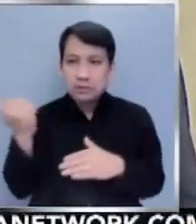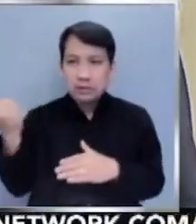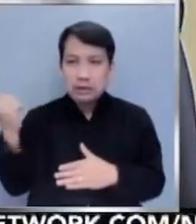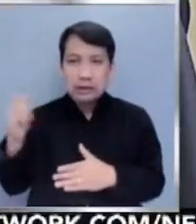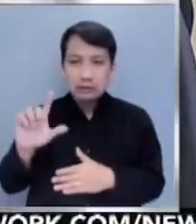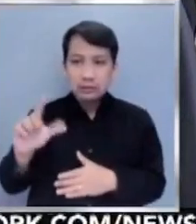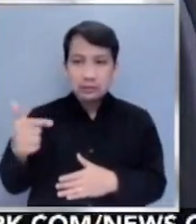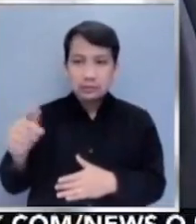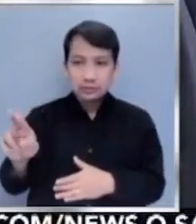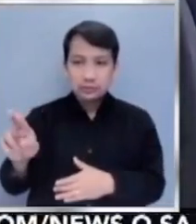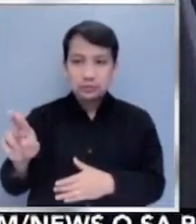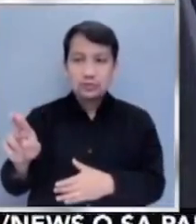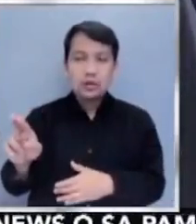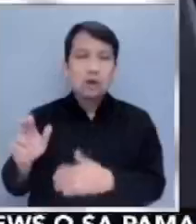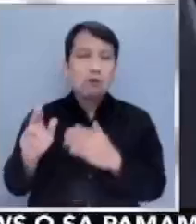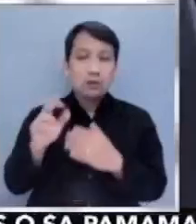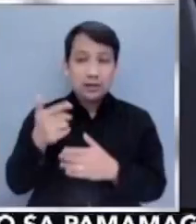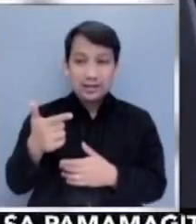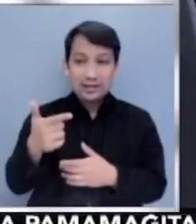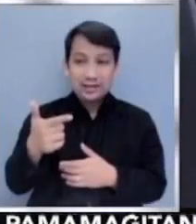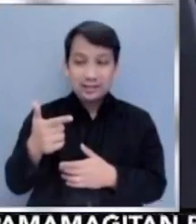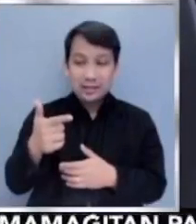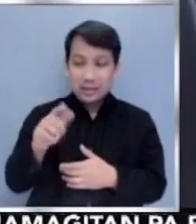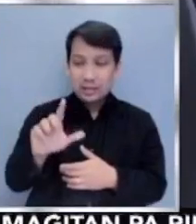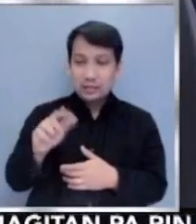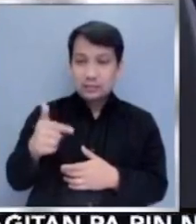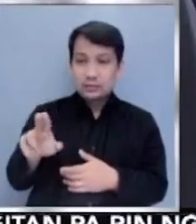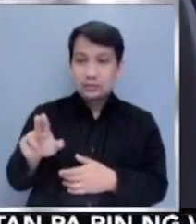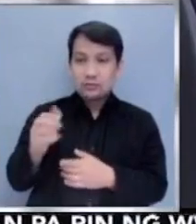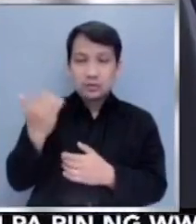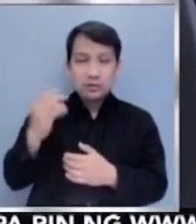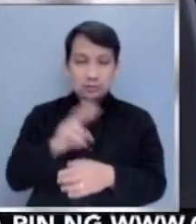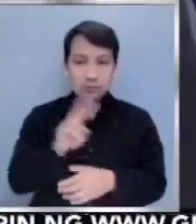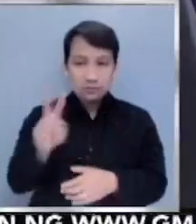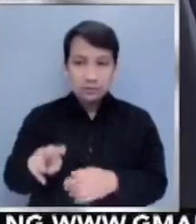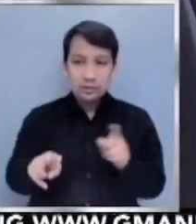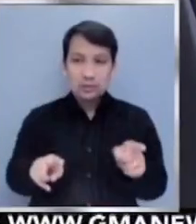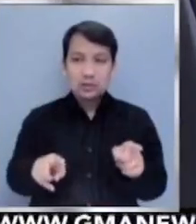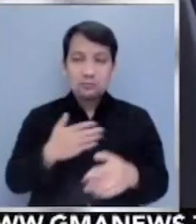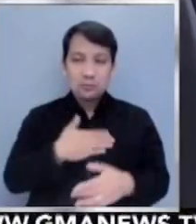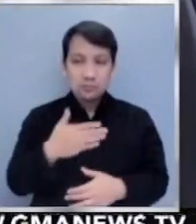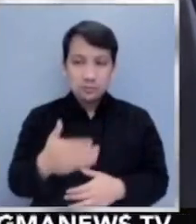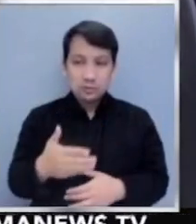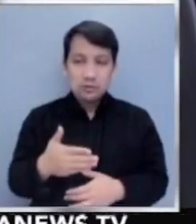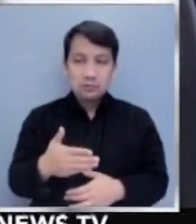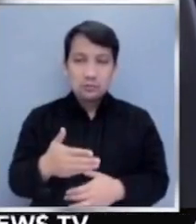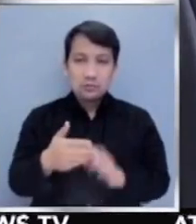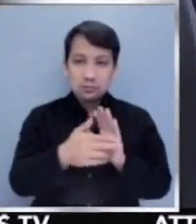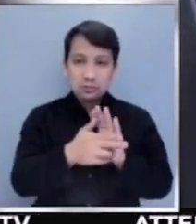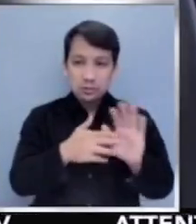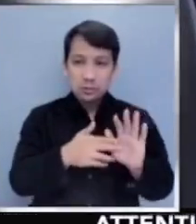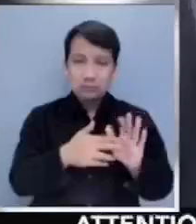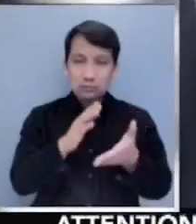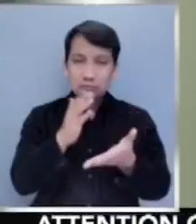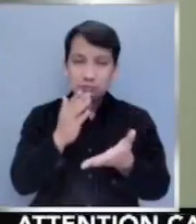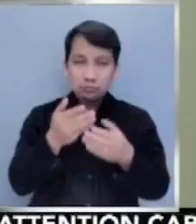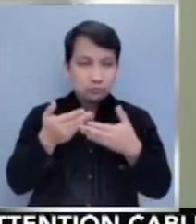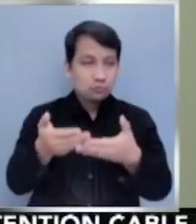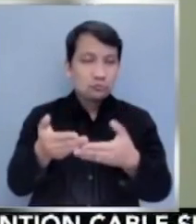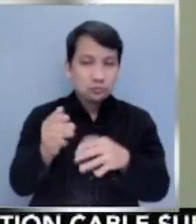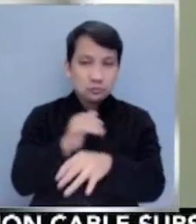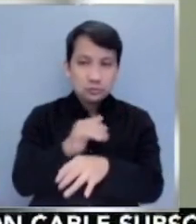The reason why we are here is because Valenzuela really committed to highlighting its efforts against dengue.